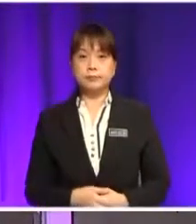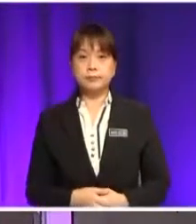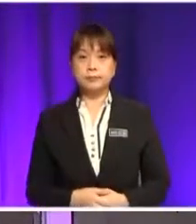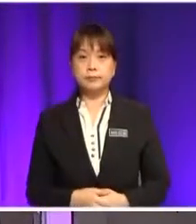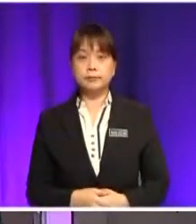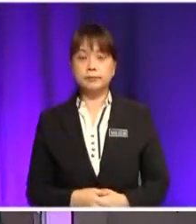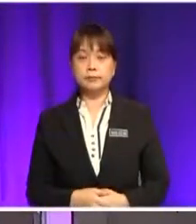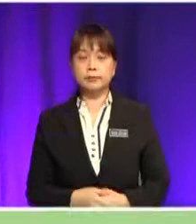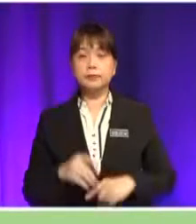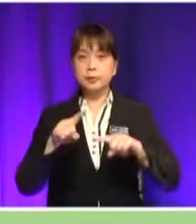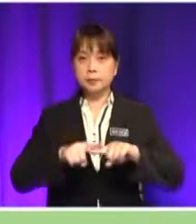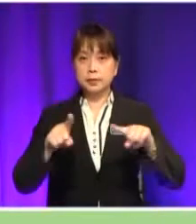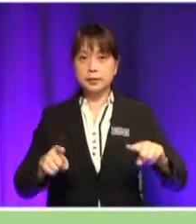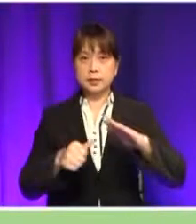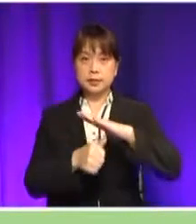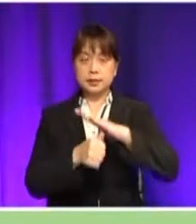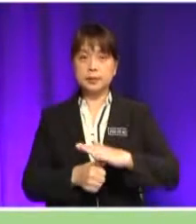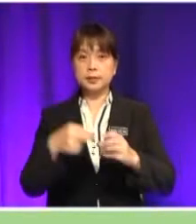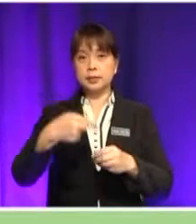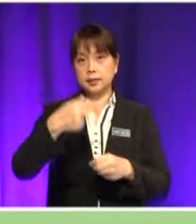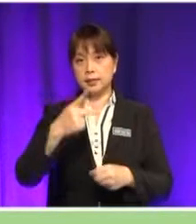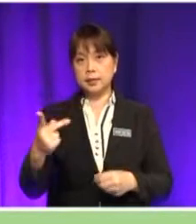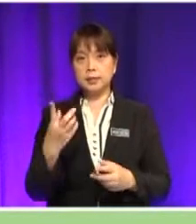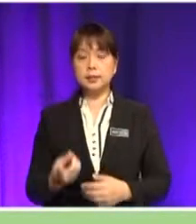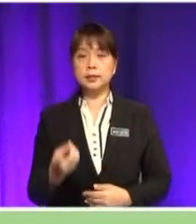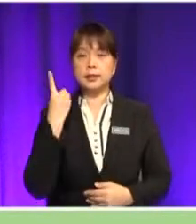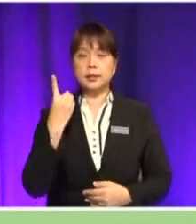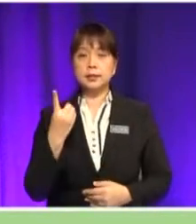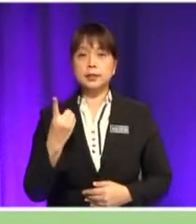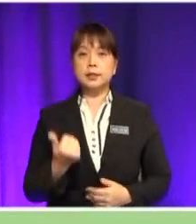perbedaan tekanan menghasilkan daya angkat